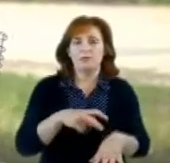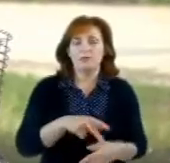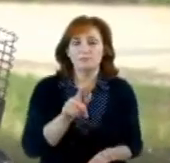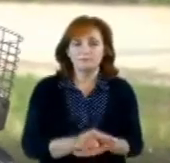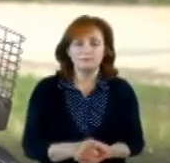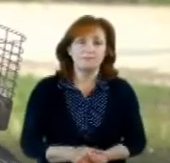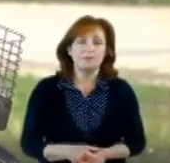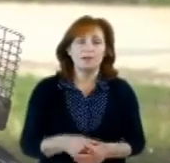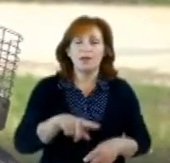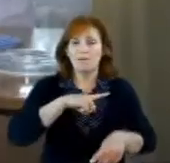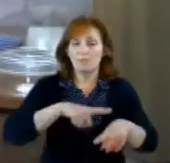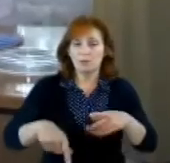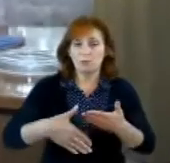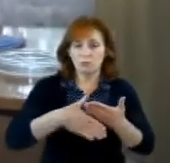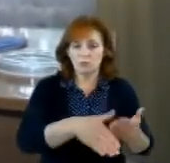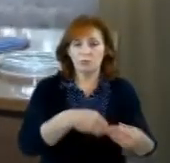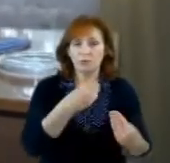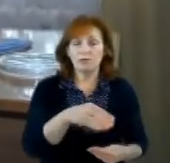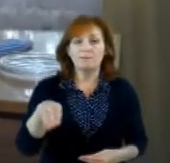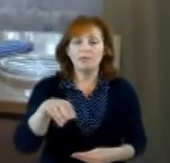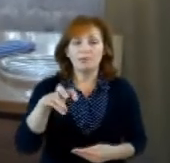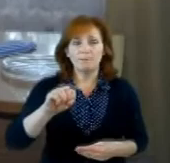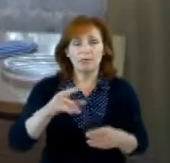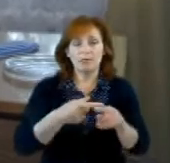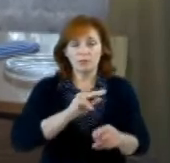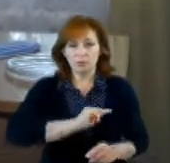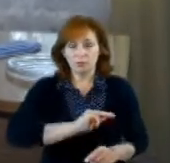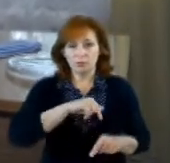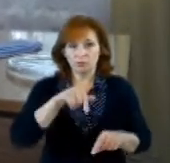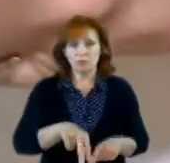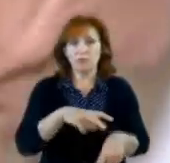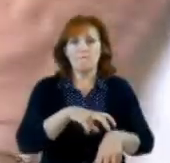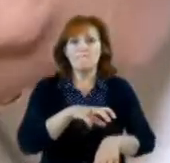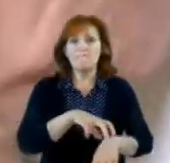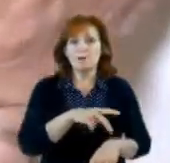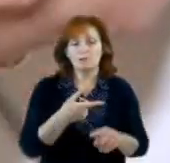округу надає Тетяна Тарасенко. Вона тут працює фельдшеркою 26 років.